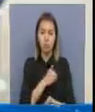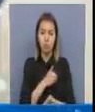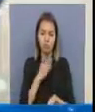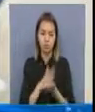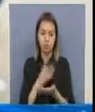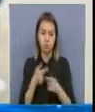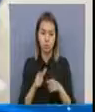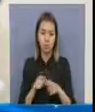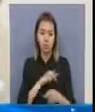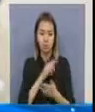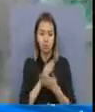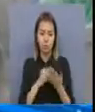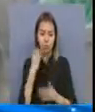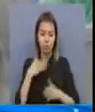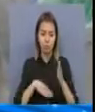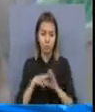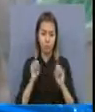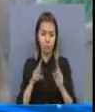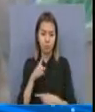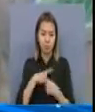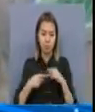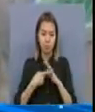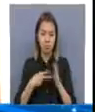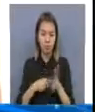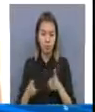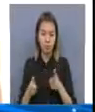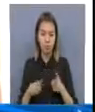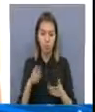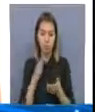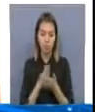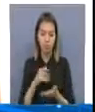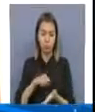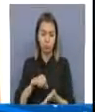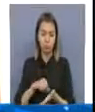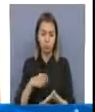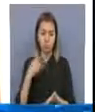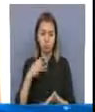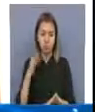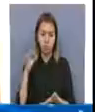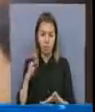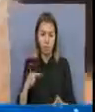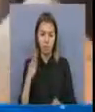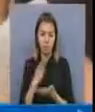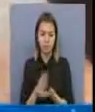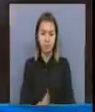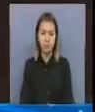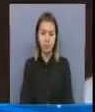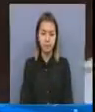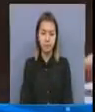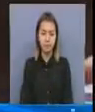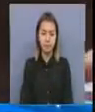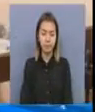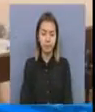де бар. Қызмет көрсету саласында арнайы бизнес жоспар дайындағандар жобаға қатысушылардың 40% құрайды. Бибінұр